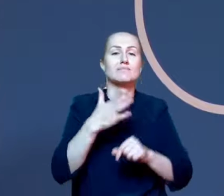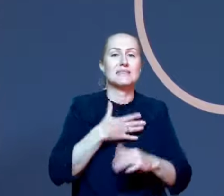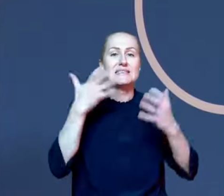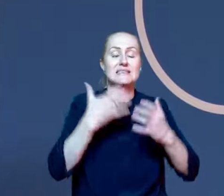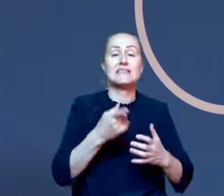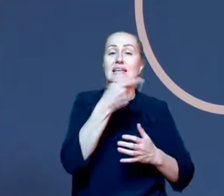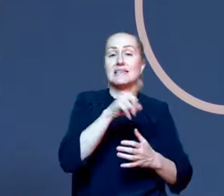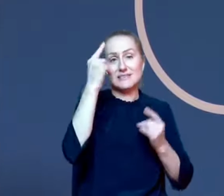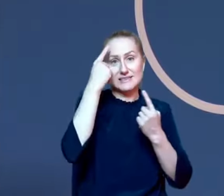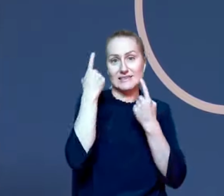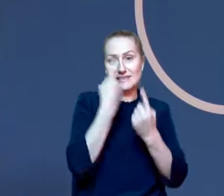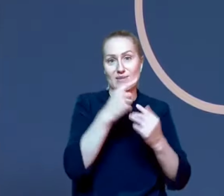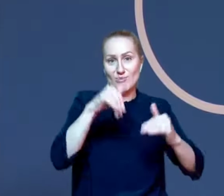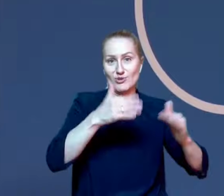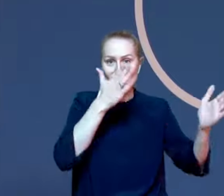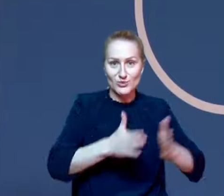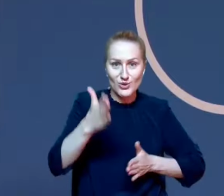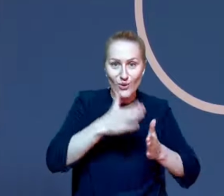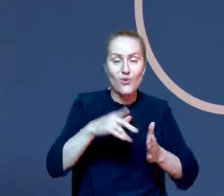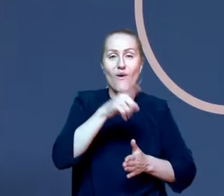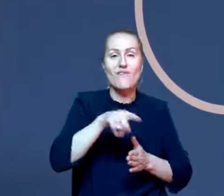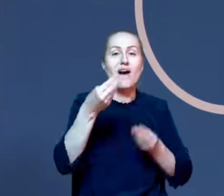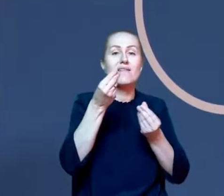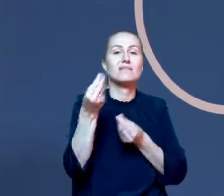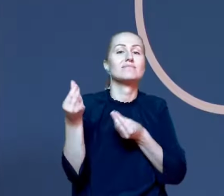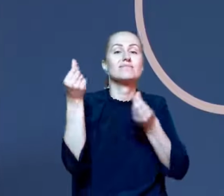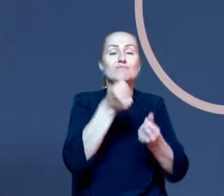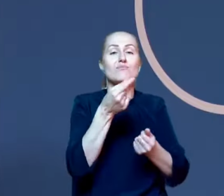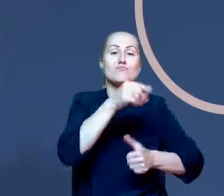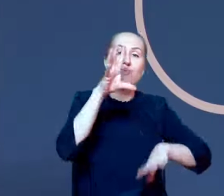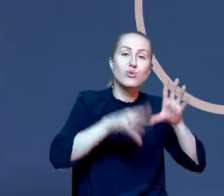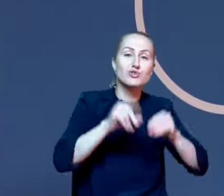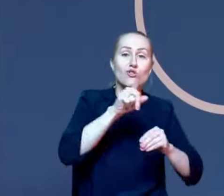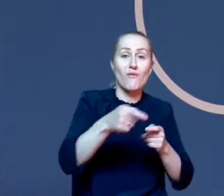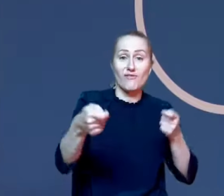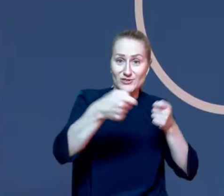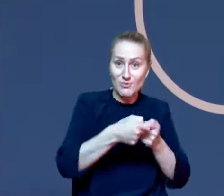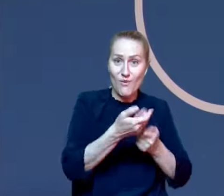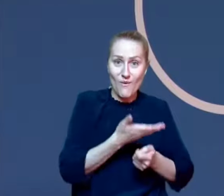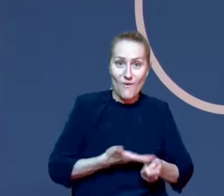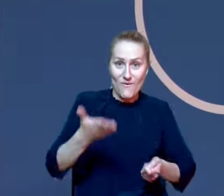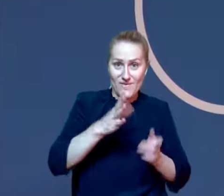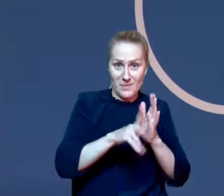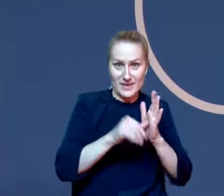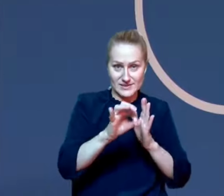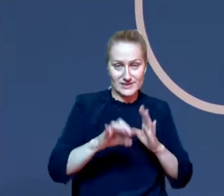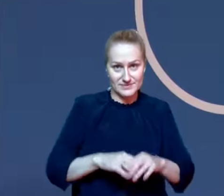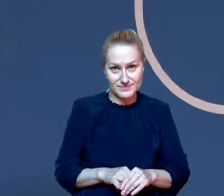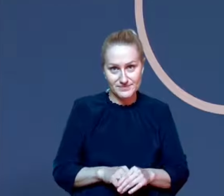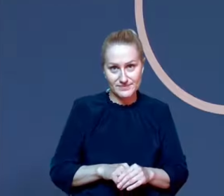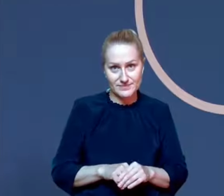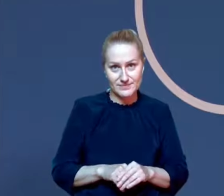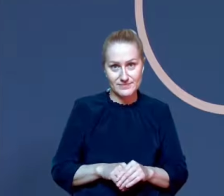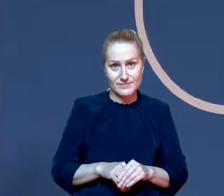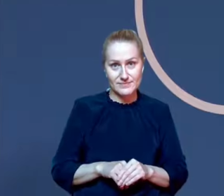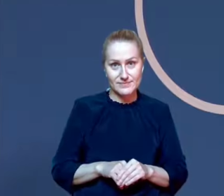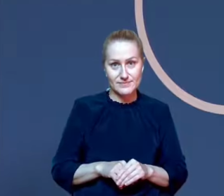przygotować z środków budżetowych naszych wspólnych przecież miejskich. A